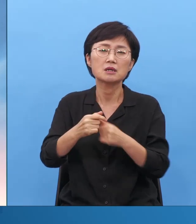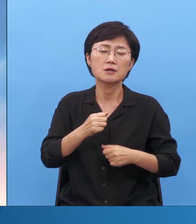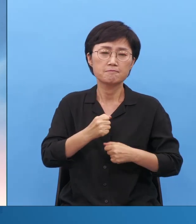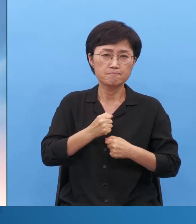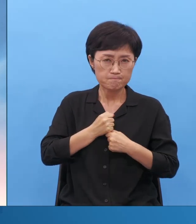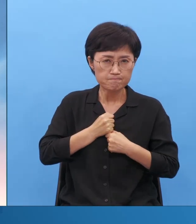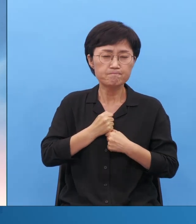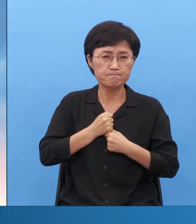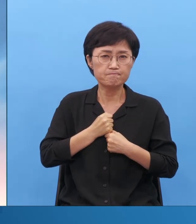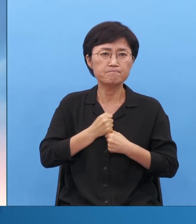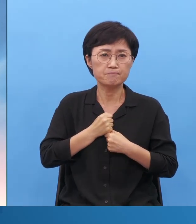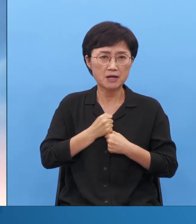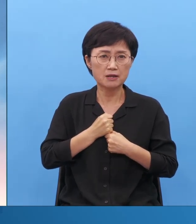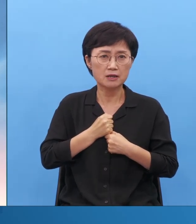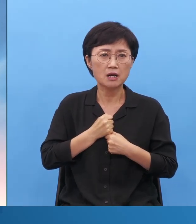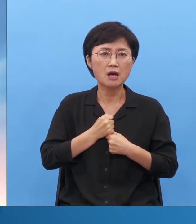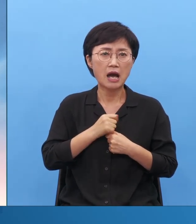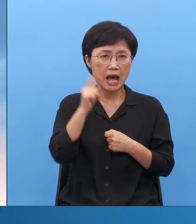말씀